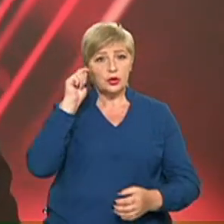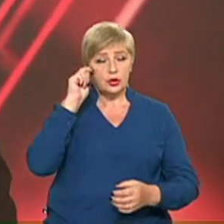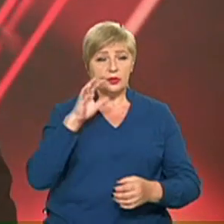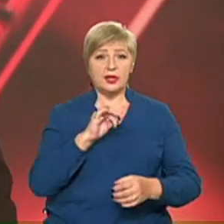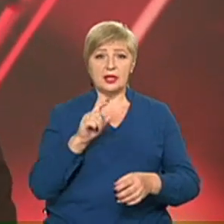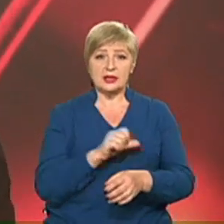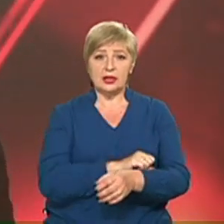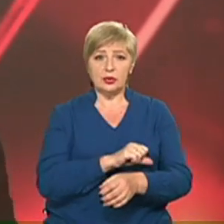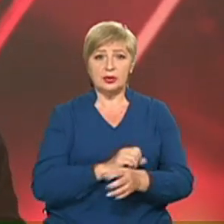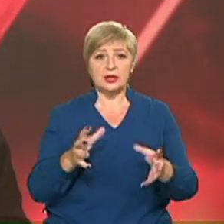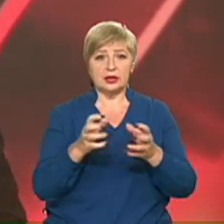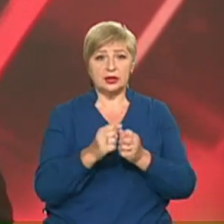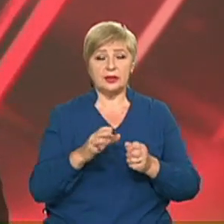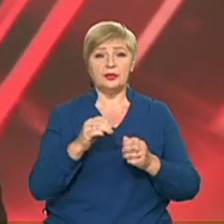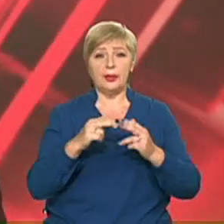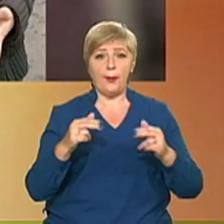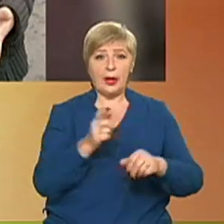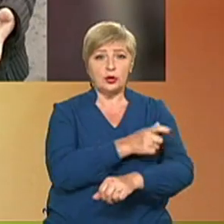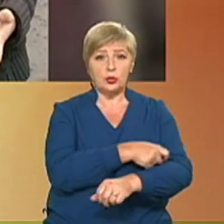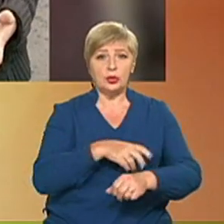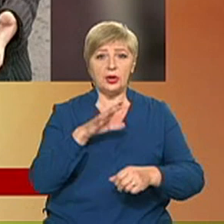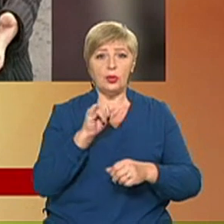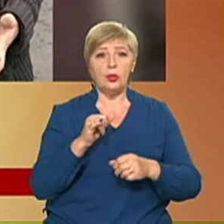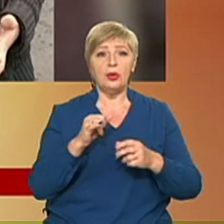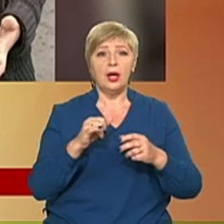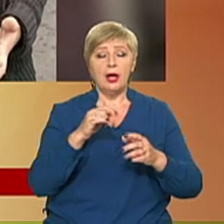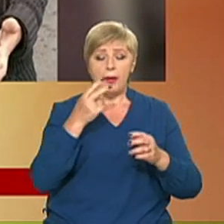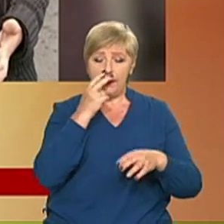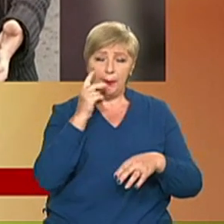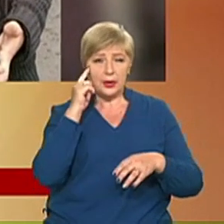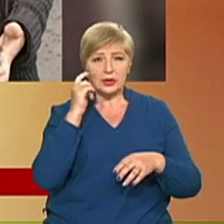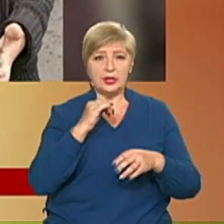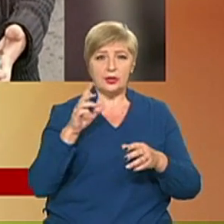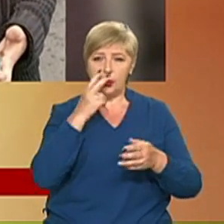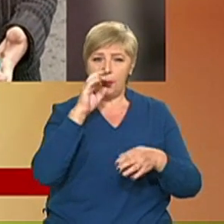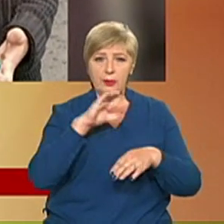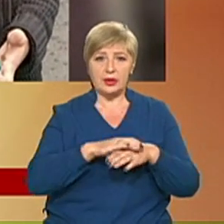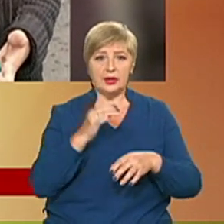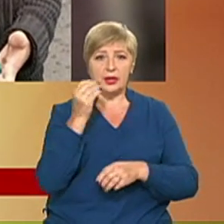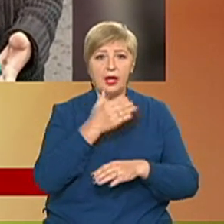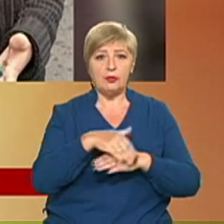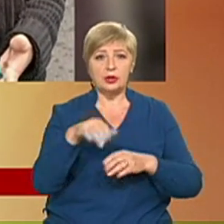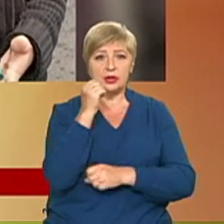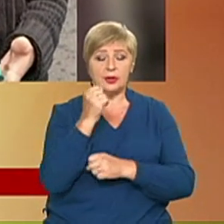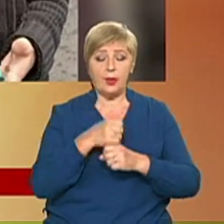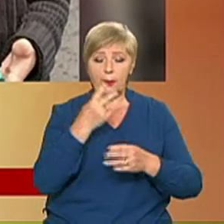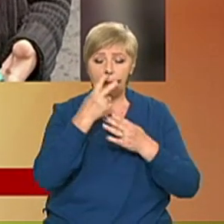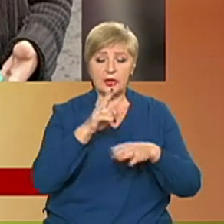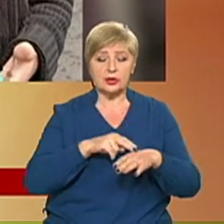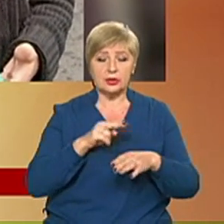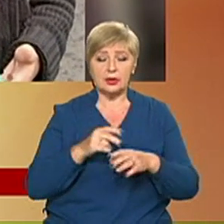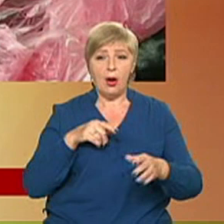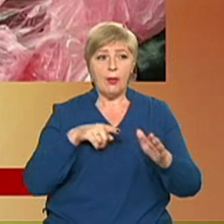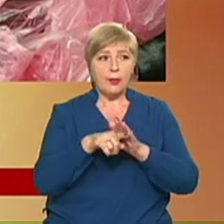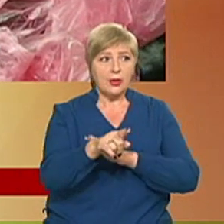Чоловіка із наркотиками затримали патрульні у Дніпрі. Підозрілого містянина помітили на вулиці Робочій. Побачивши правоохоронців, він почав тікати